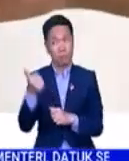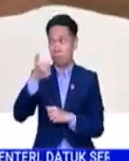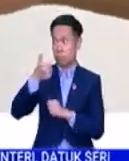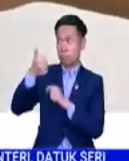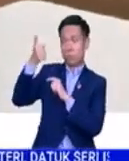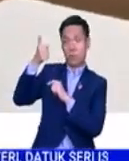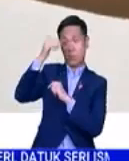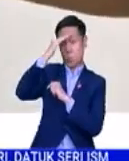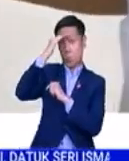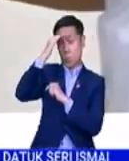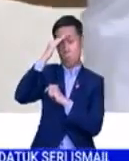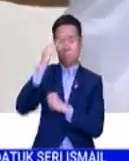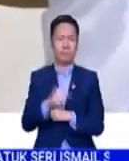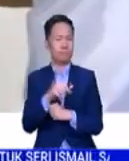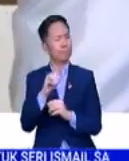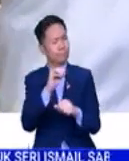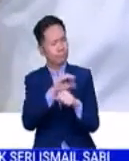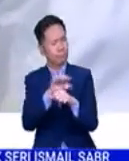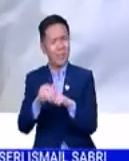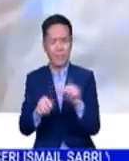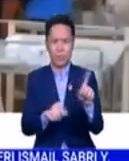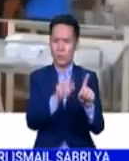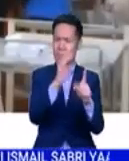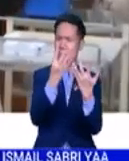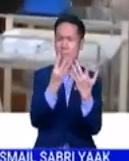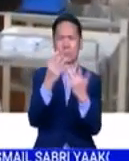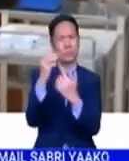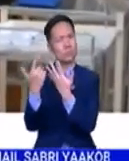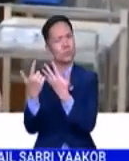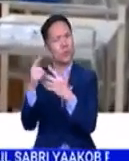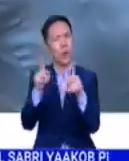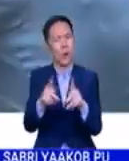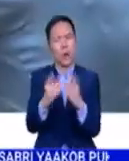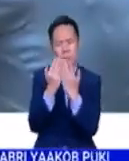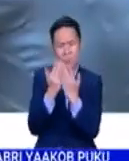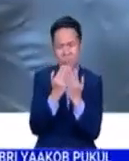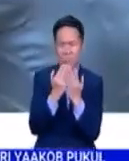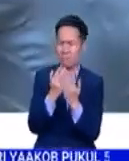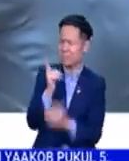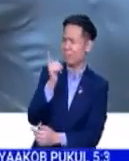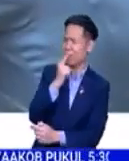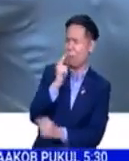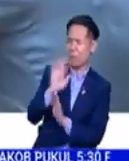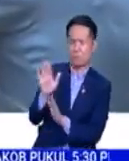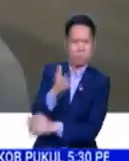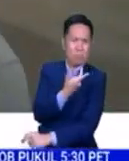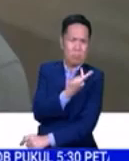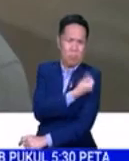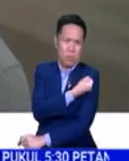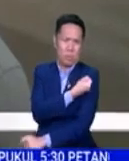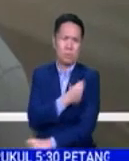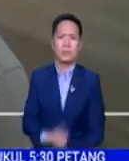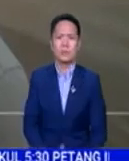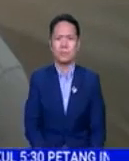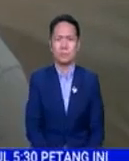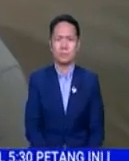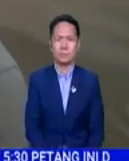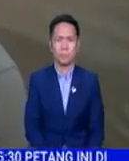berita mengenai seramai 779 guru di negeri itu telah menolak pemberian vaksin komplit